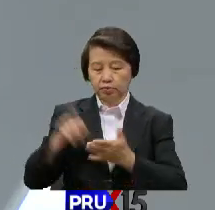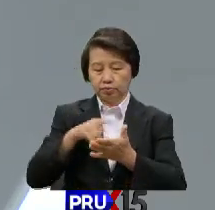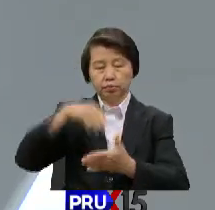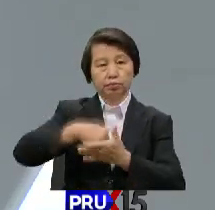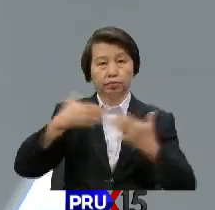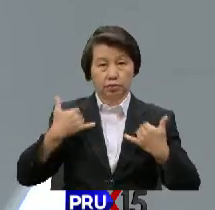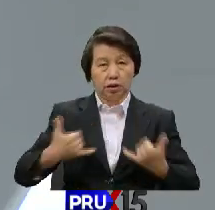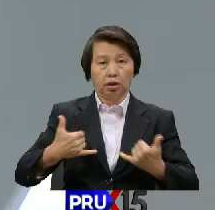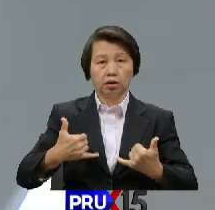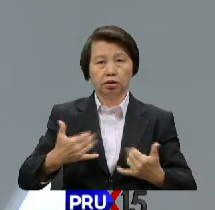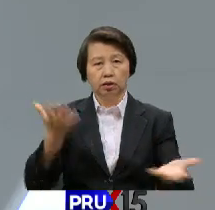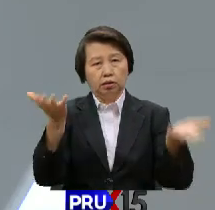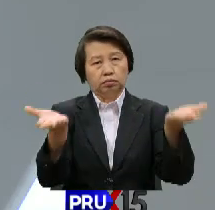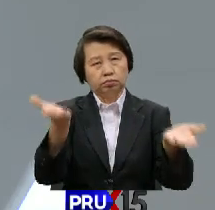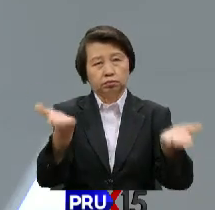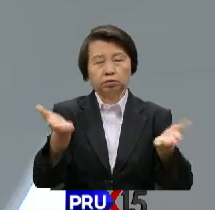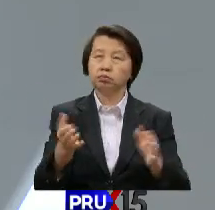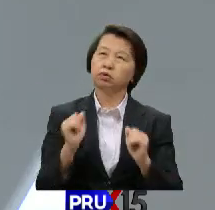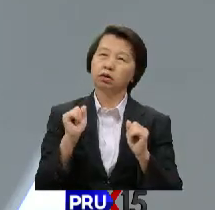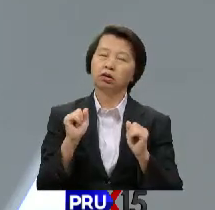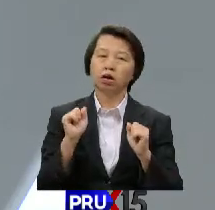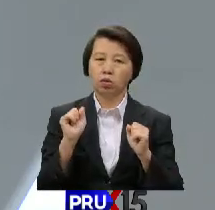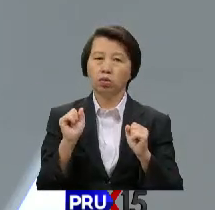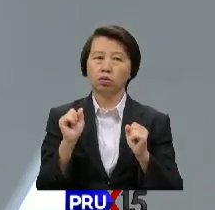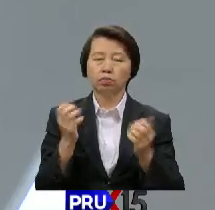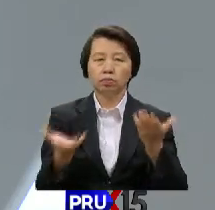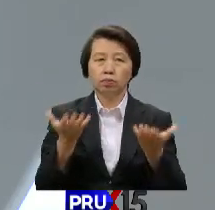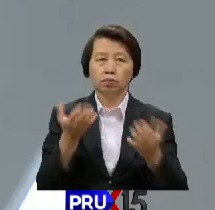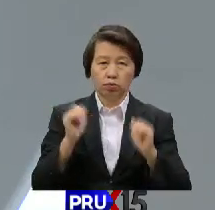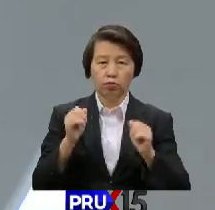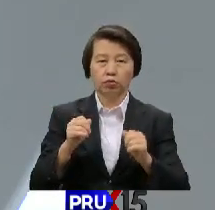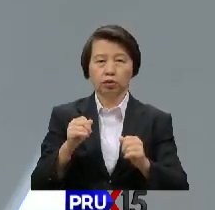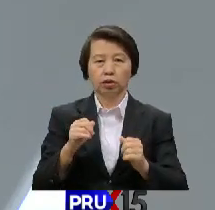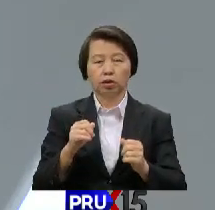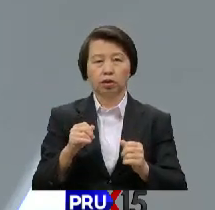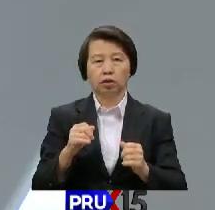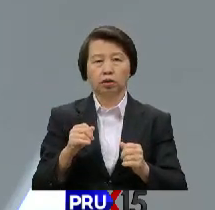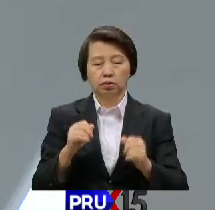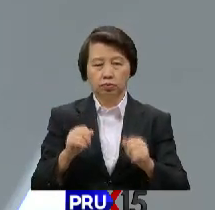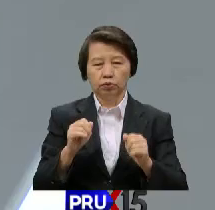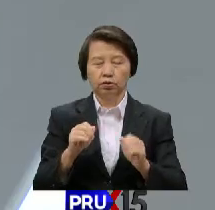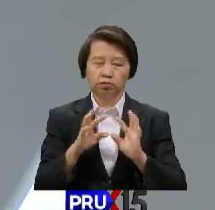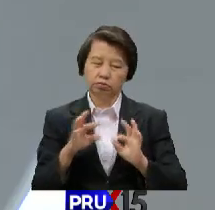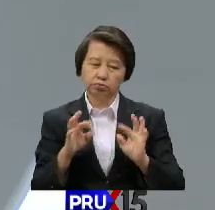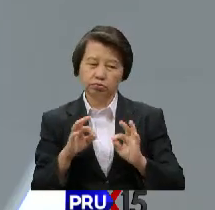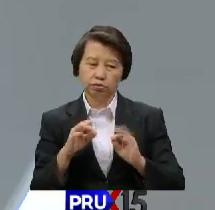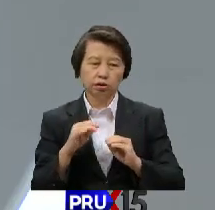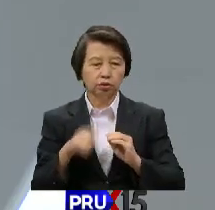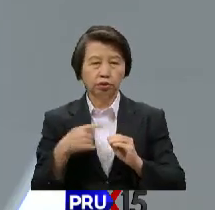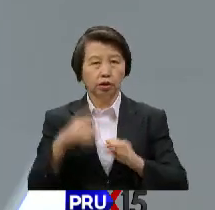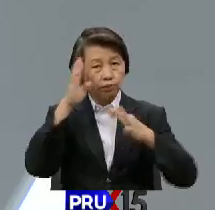yang mana Dia mungkin boleh di Terjemahkan ataupun dia menggambarkan kepada